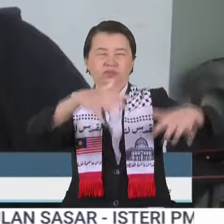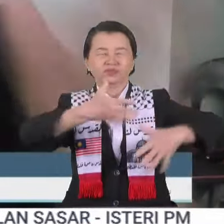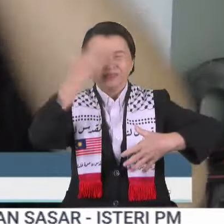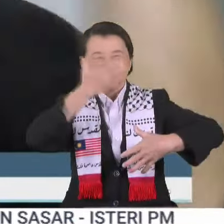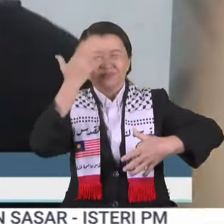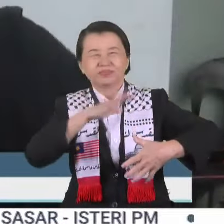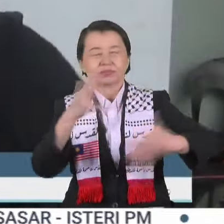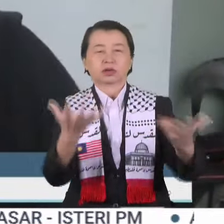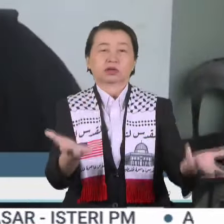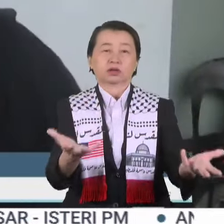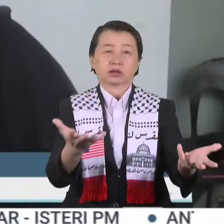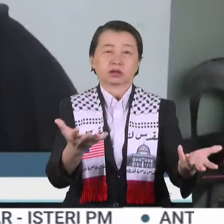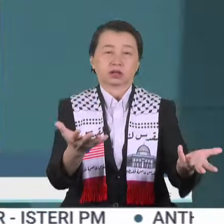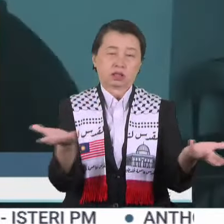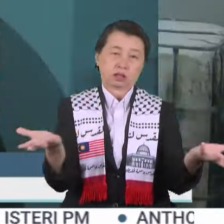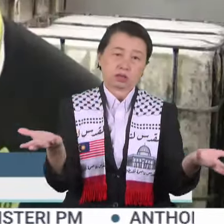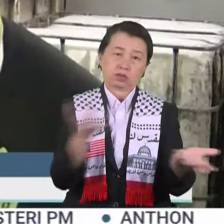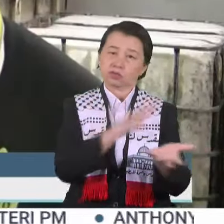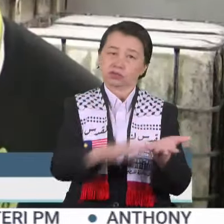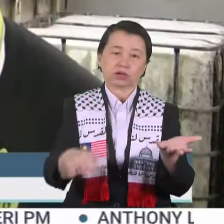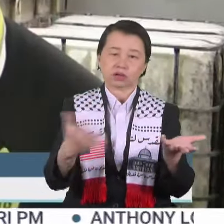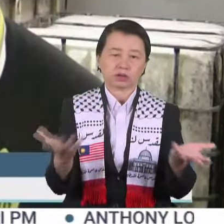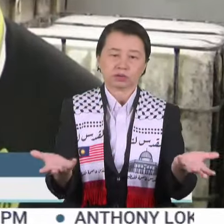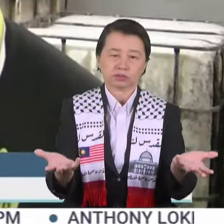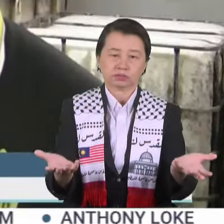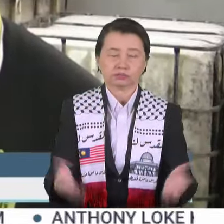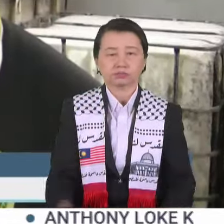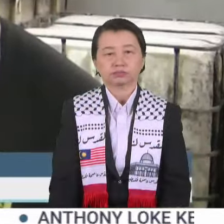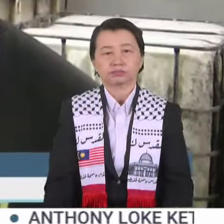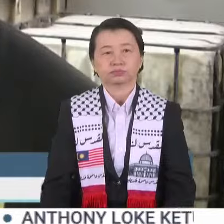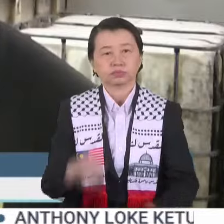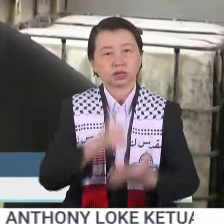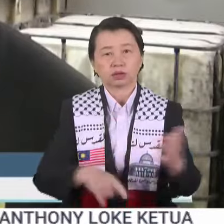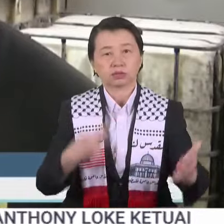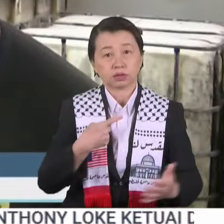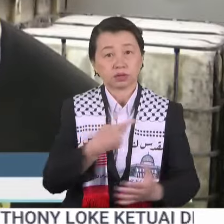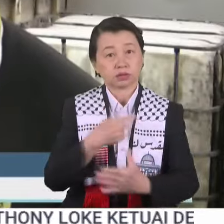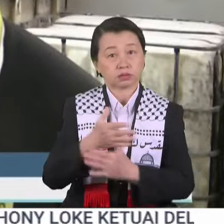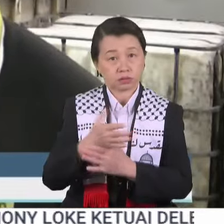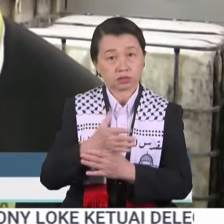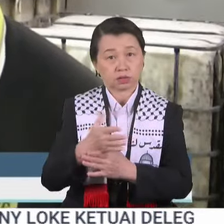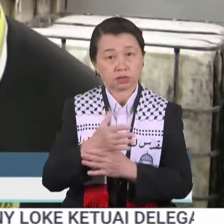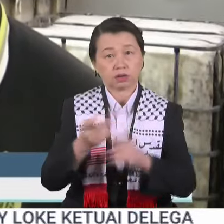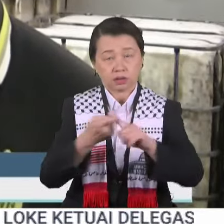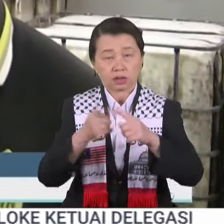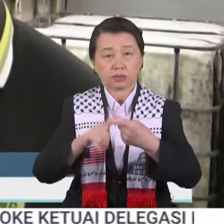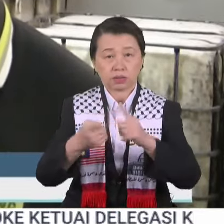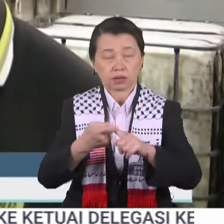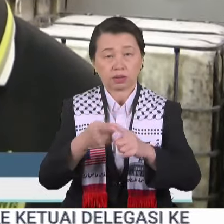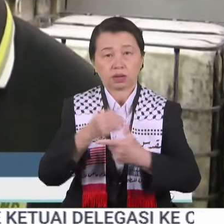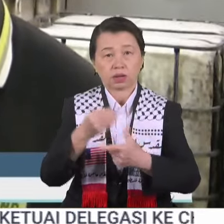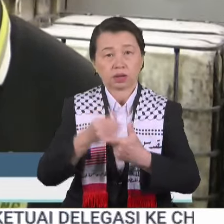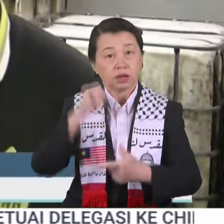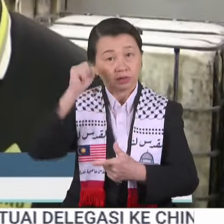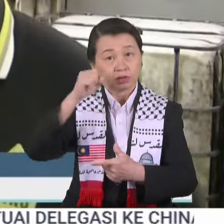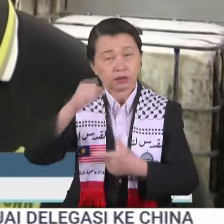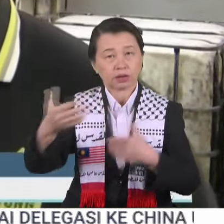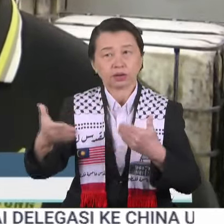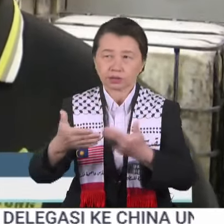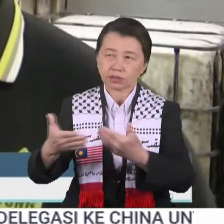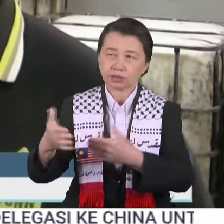berbau, alam sekitar semua bau. Yang apa yang kami akan sharing sama kawan-kawan ataupun saudara mara yang